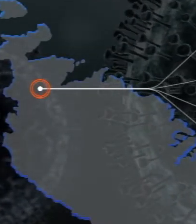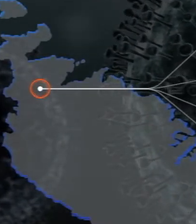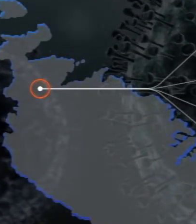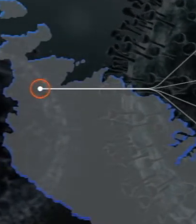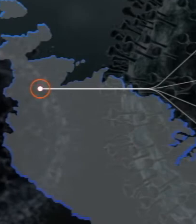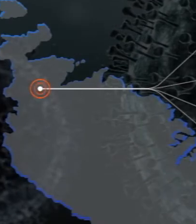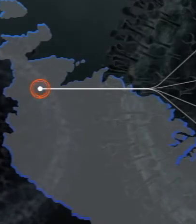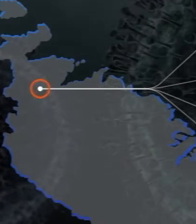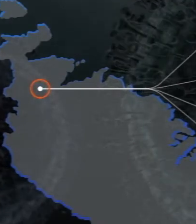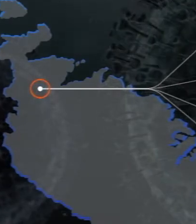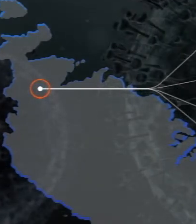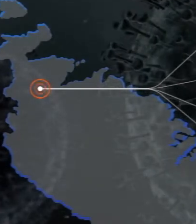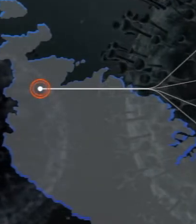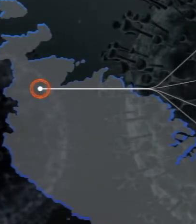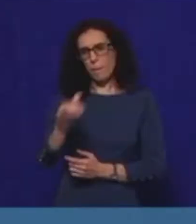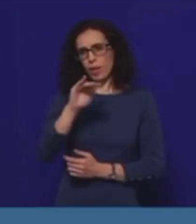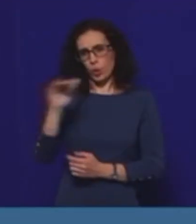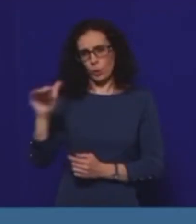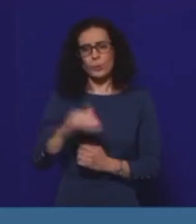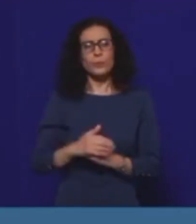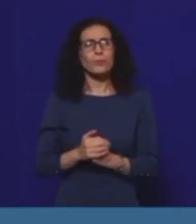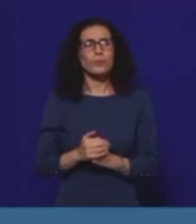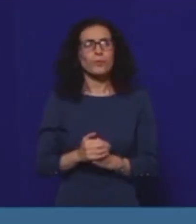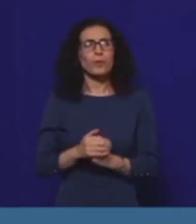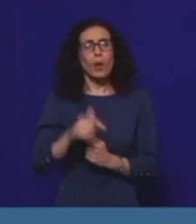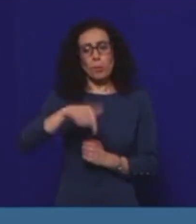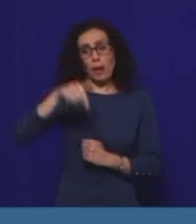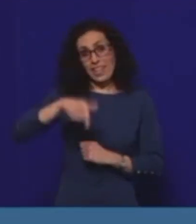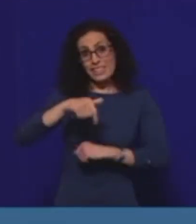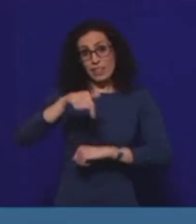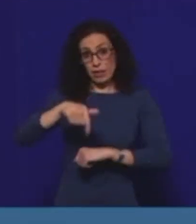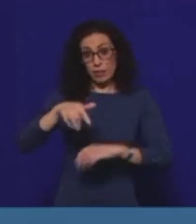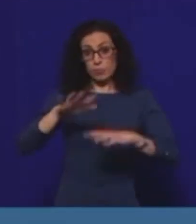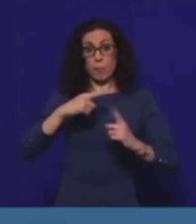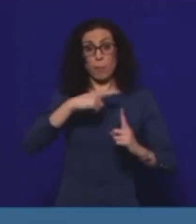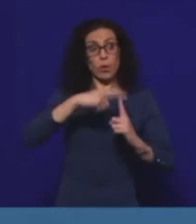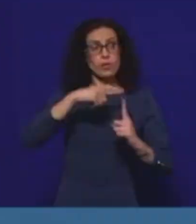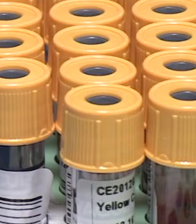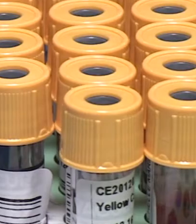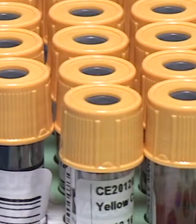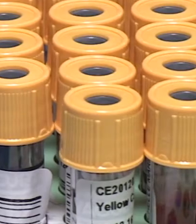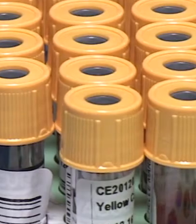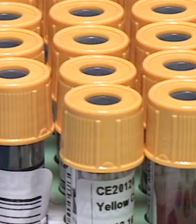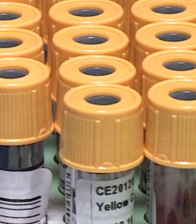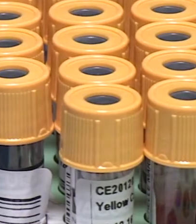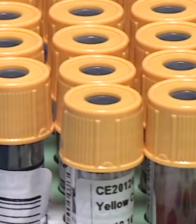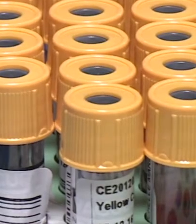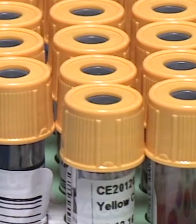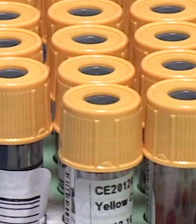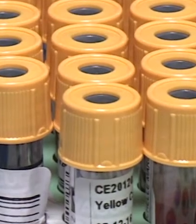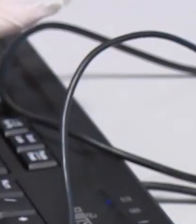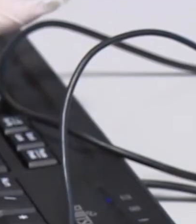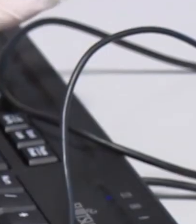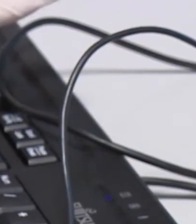attivi niżlu għal 252. Fil-Buletin Mediku tal-ġimgħa l-Professur Charmaine Gauci qalet li bħalissa